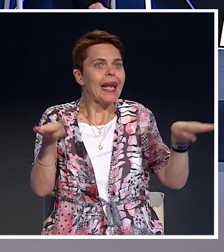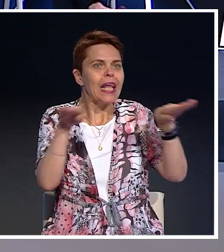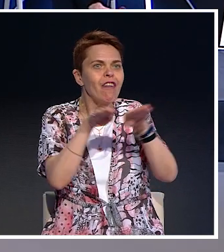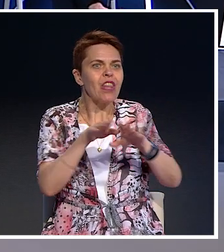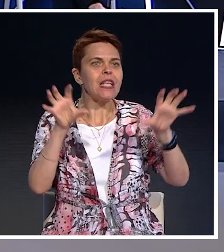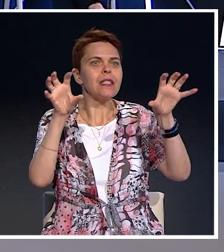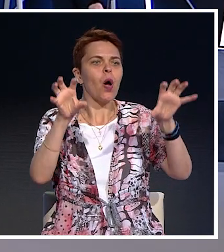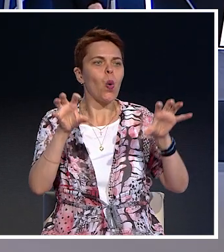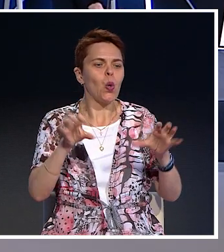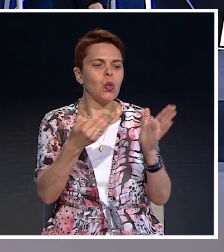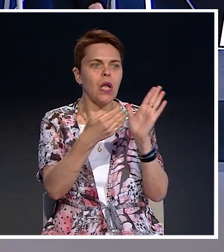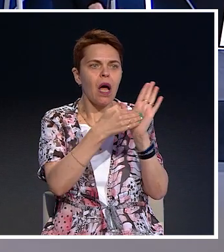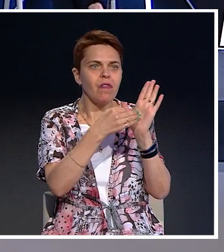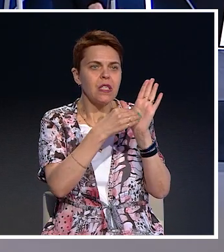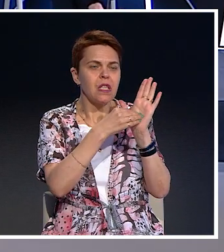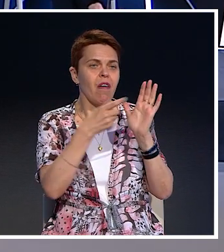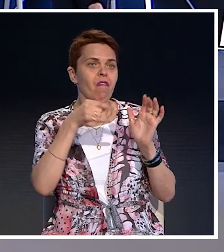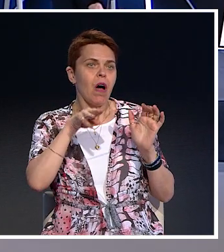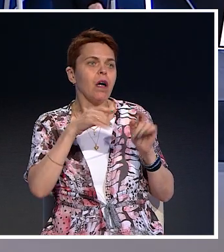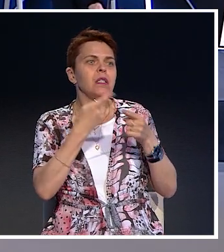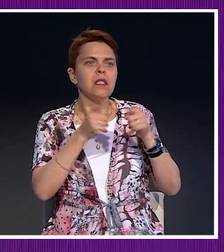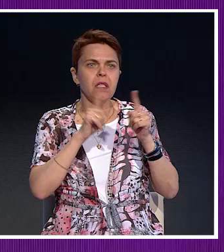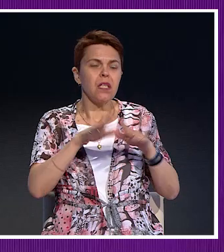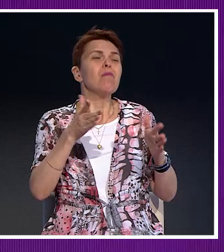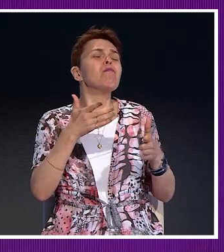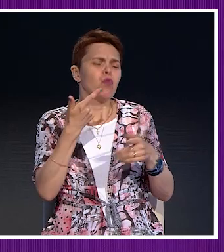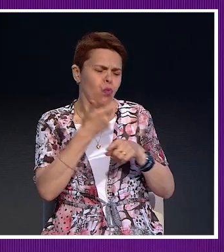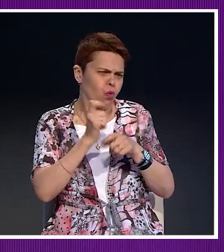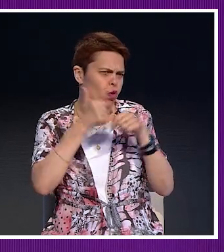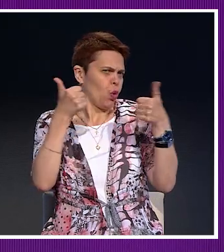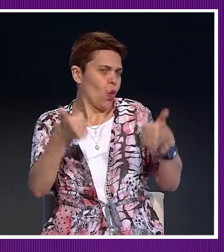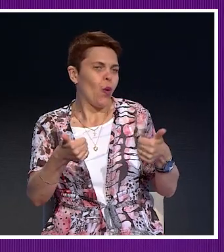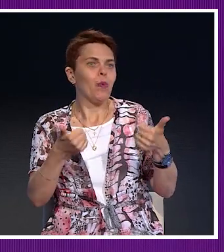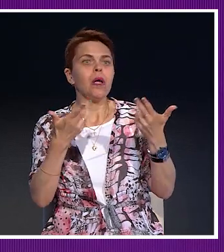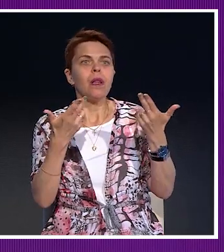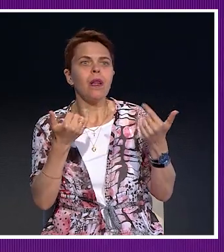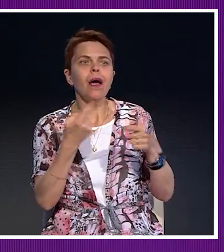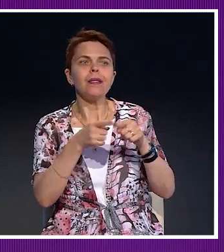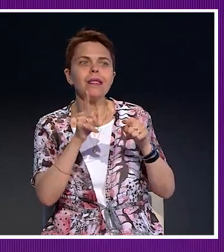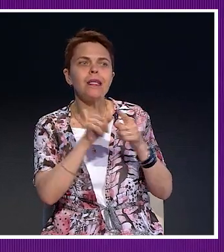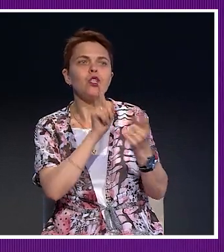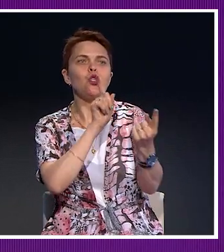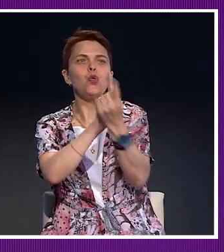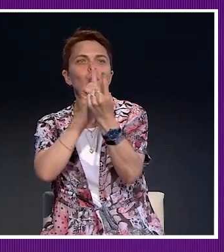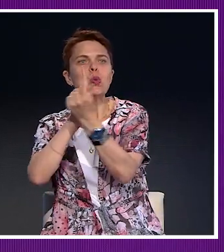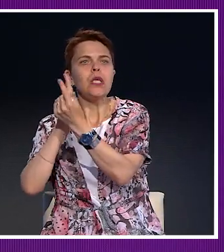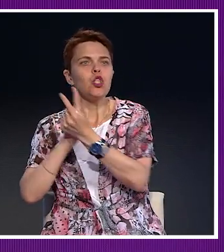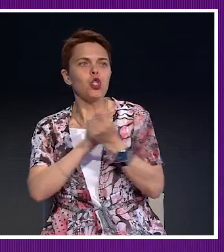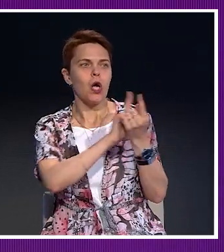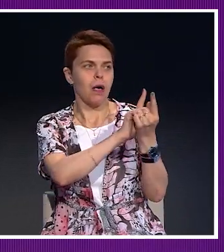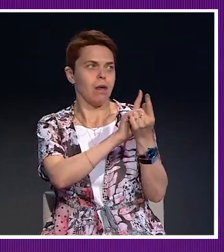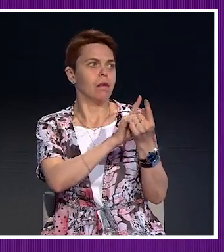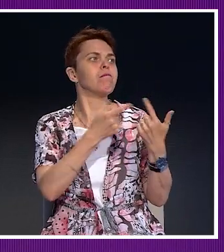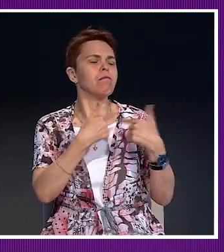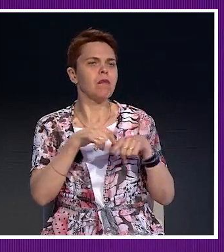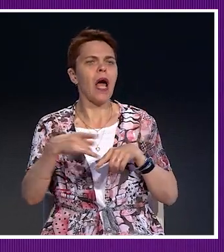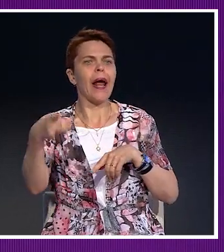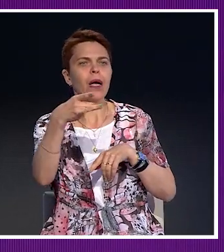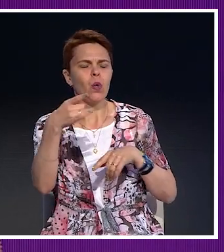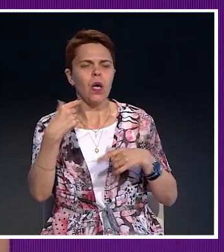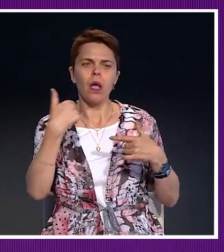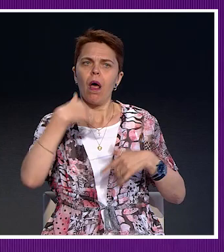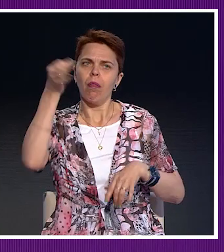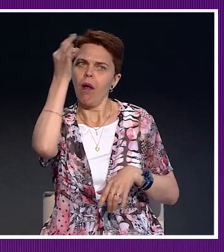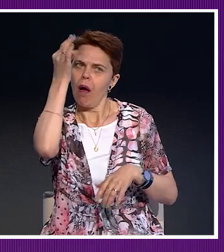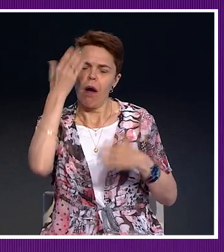те, що на рівні законодавства квоти є, це є дуже добре. Я особисто на всіх зустрічах з регіонами постійно їм